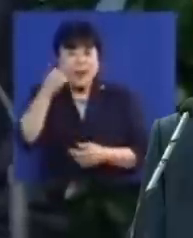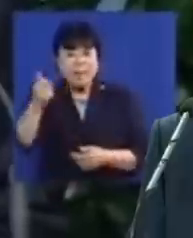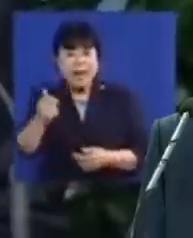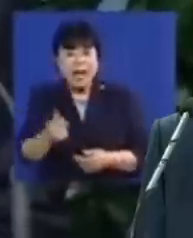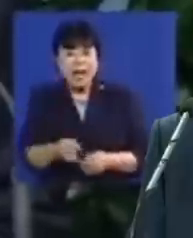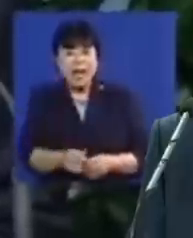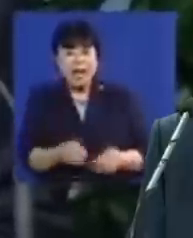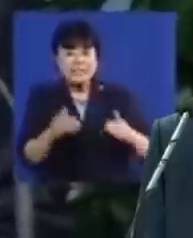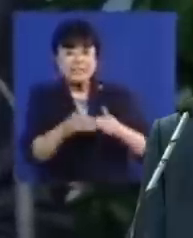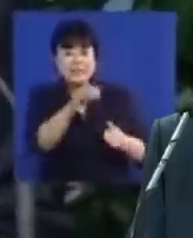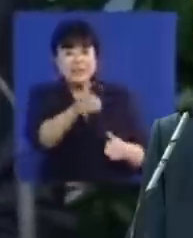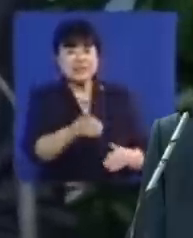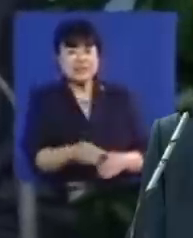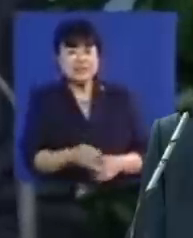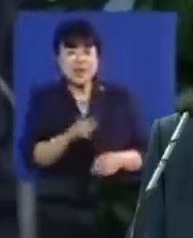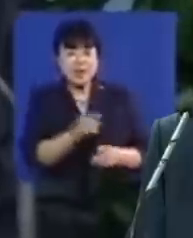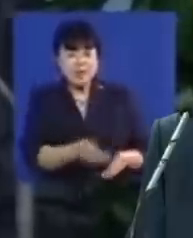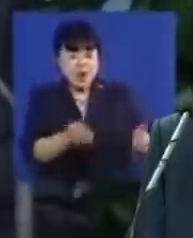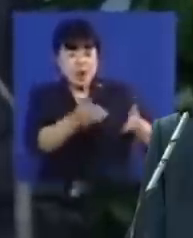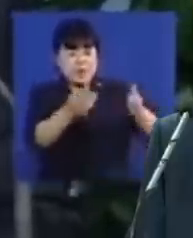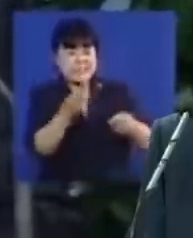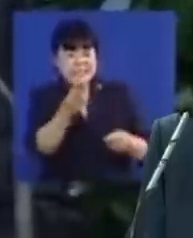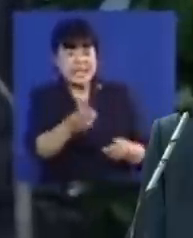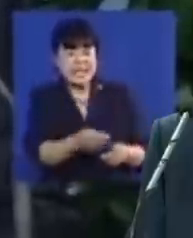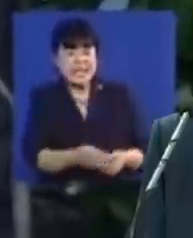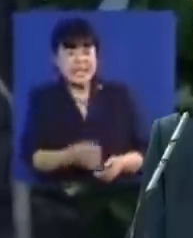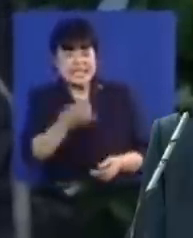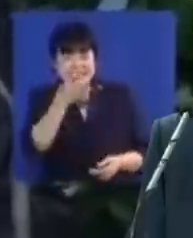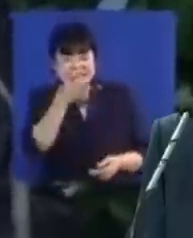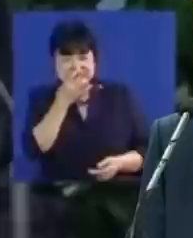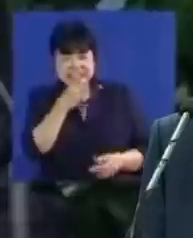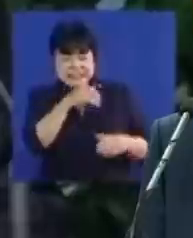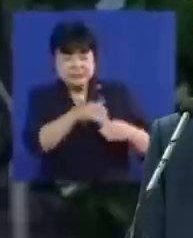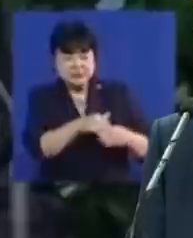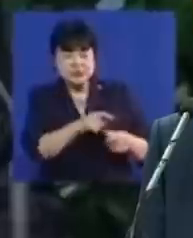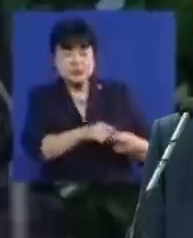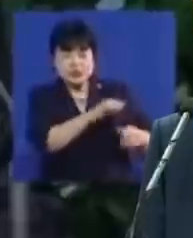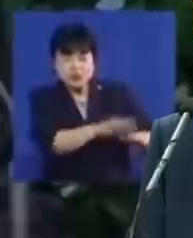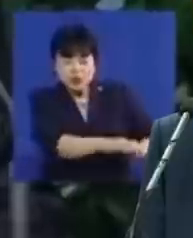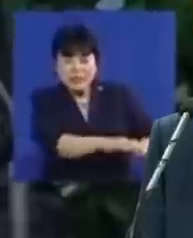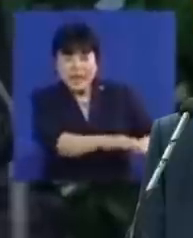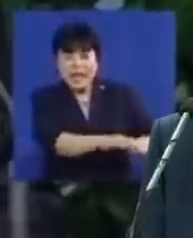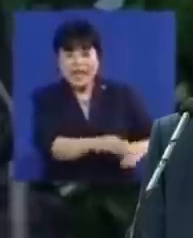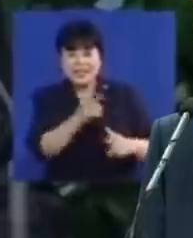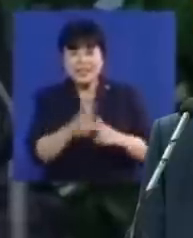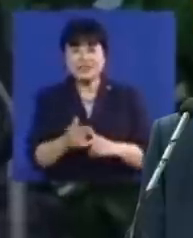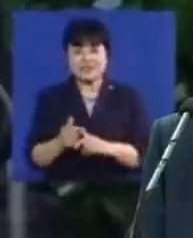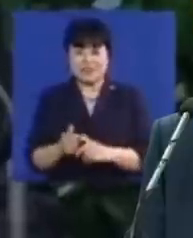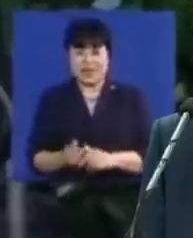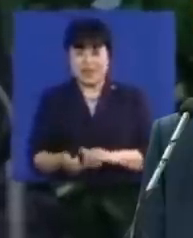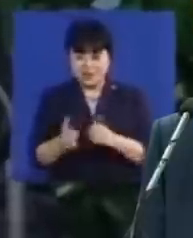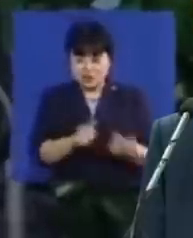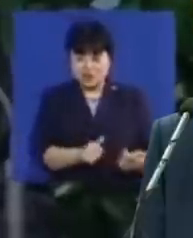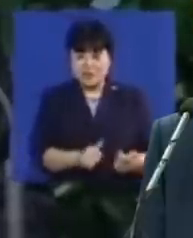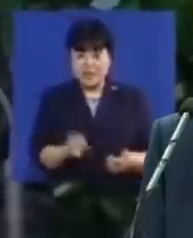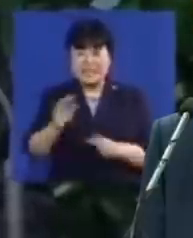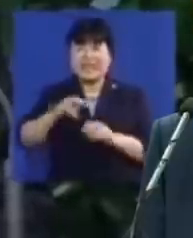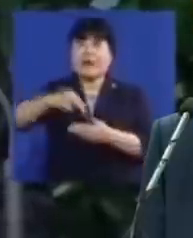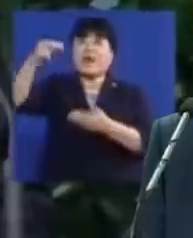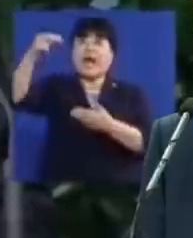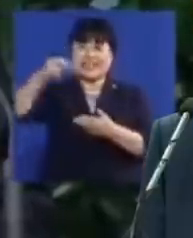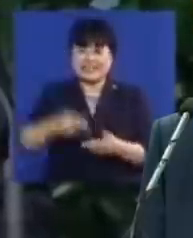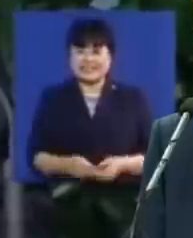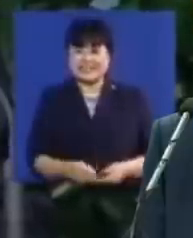있는 벽가만이처럼 우리 천당 가는 벽가만이구나. 비유가 잘 맞았는지 안 맞았는지